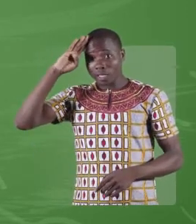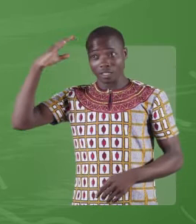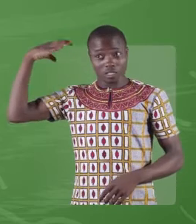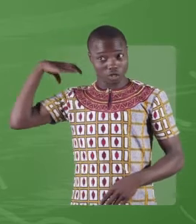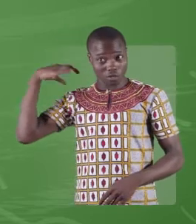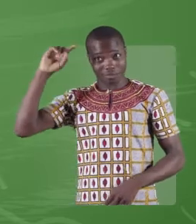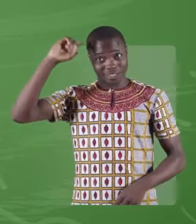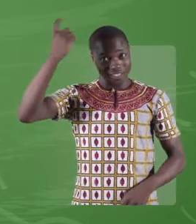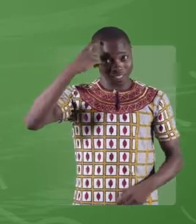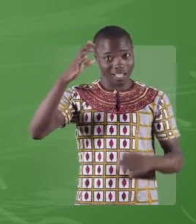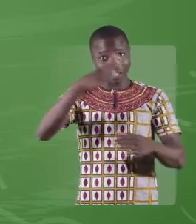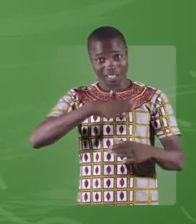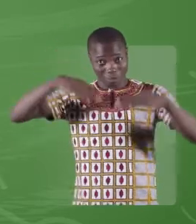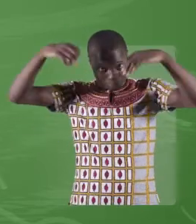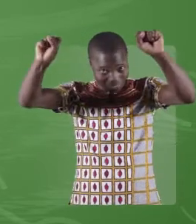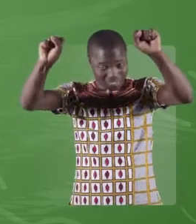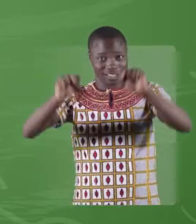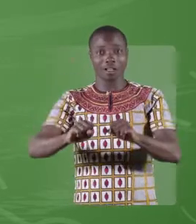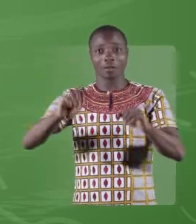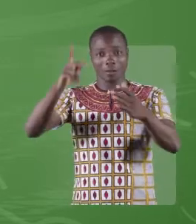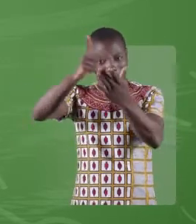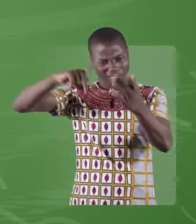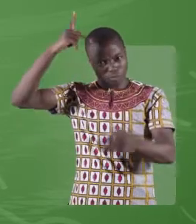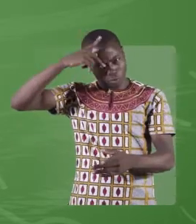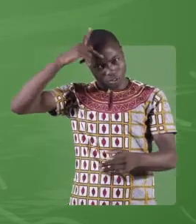d'État et président du parti.